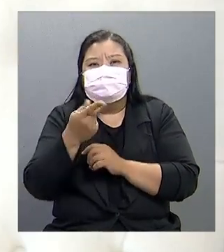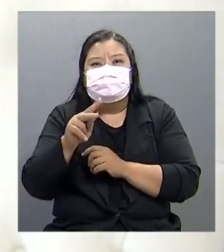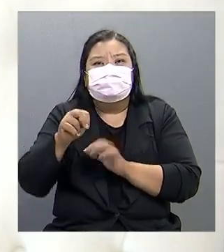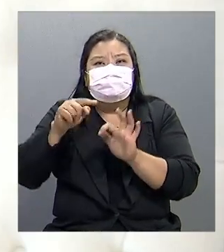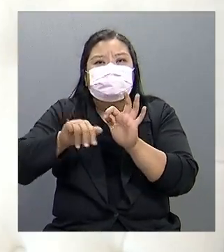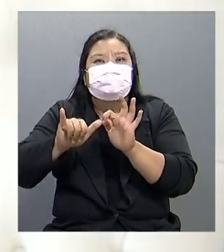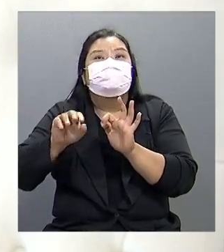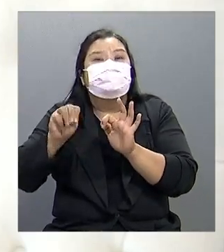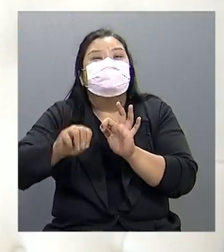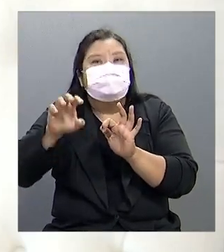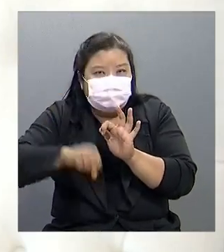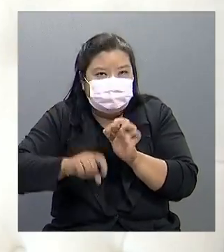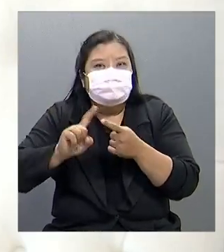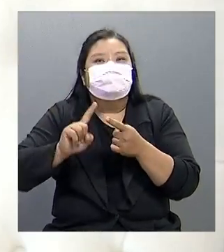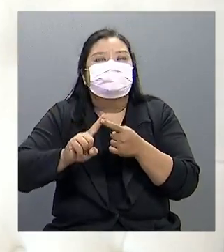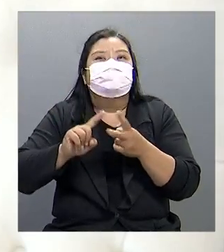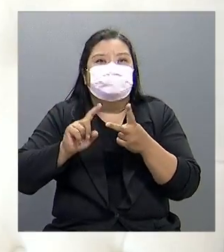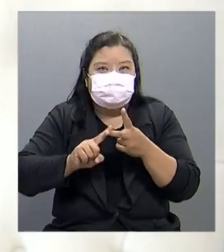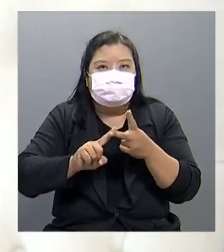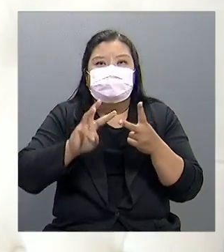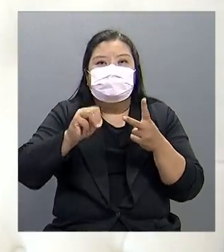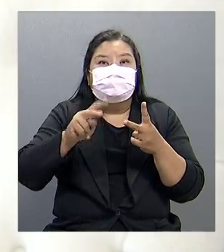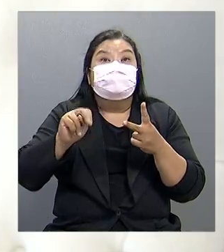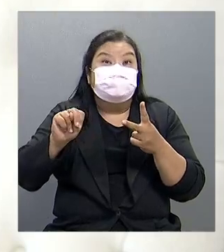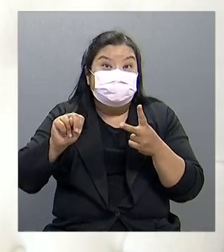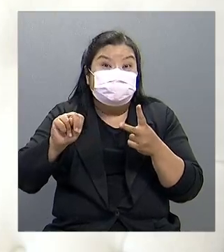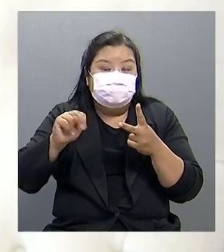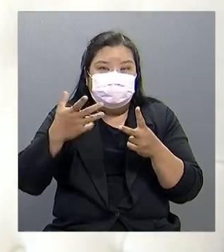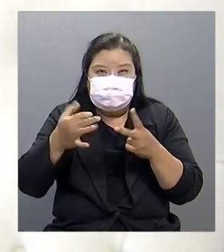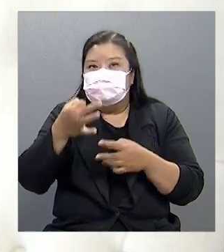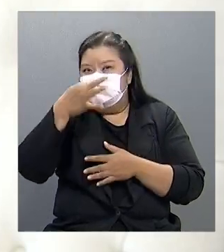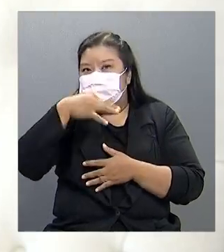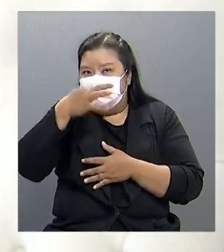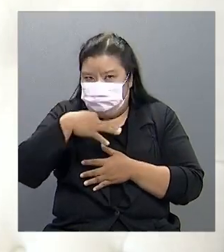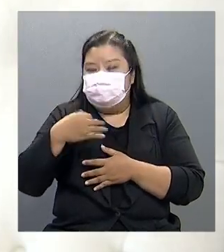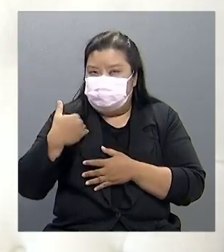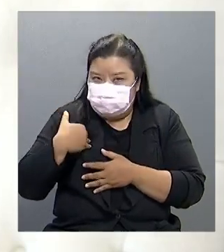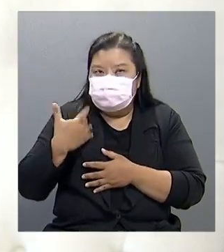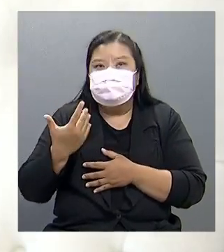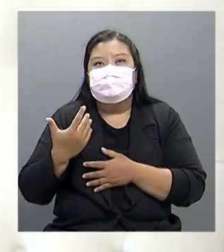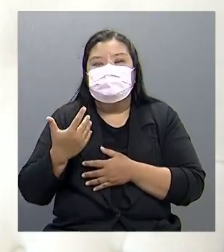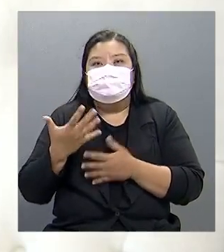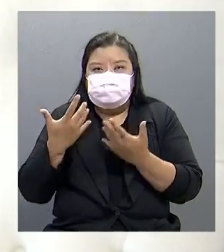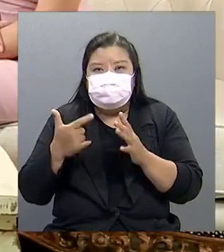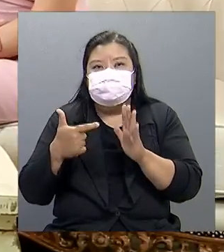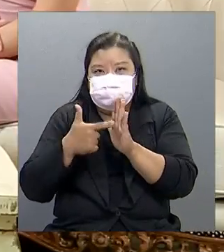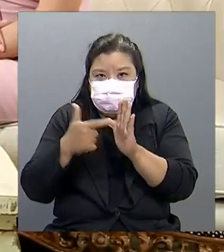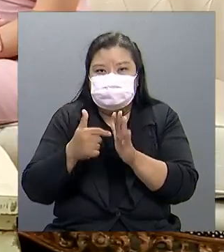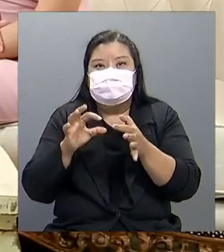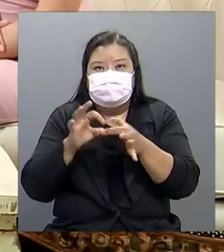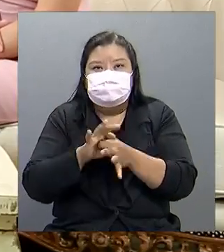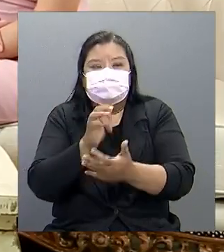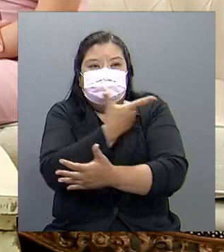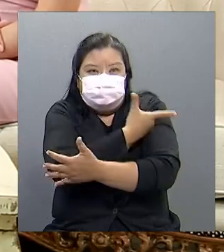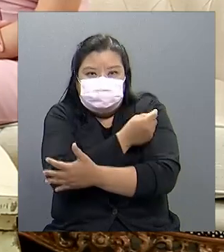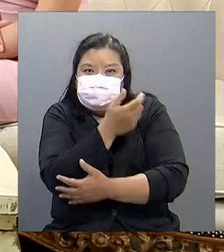ความจำเป็นต้องกินยาประเภทที่ลดการสลายกระดูกด้วยนะฮะซึ่งเดี๋ยวนี้มันก็จะมีหลายรูปแบบเป็นยาฉีดยากินวันละเม็ด